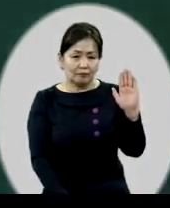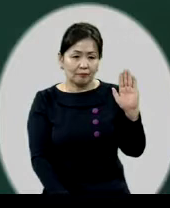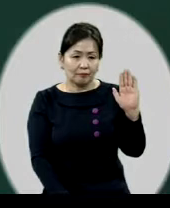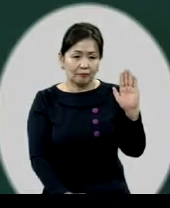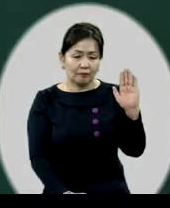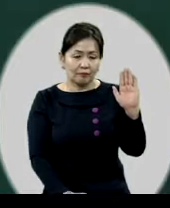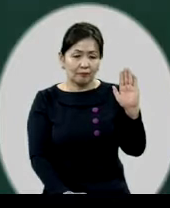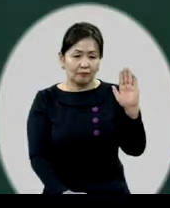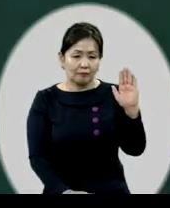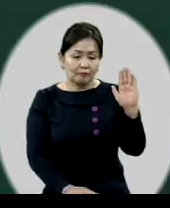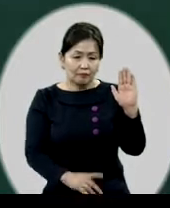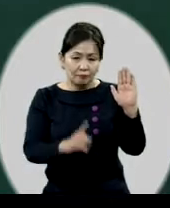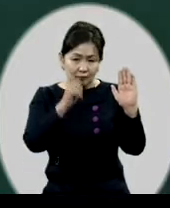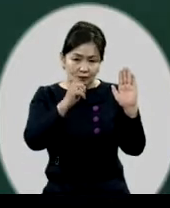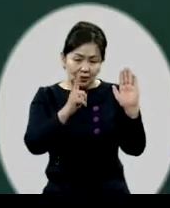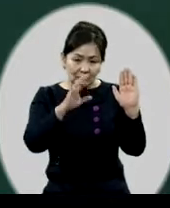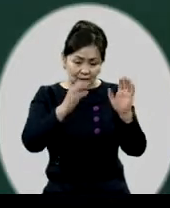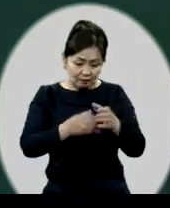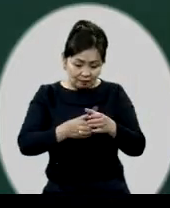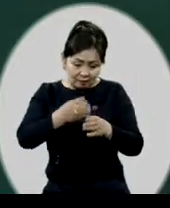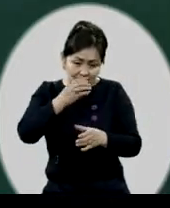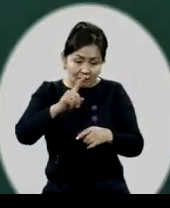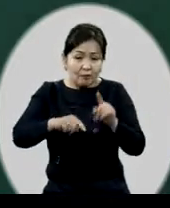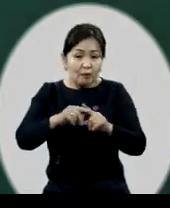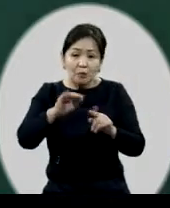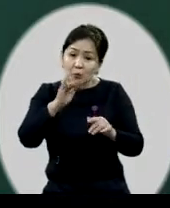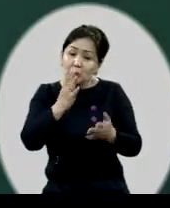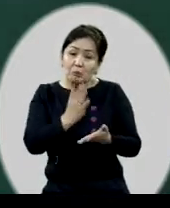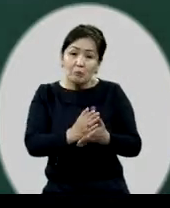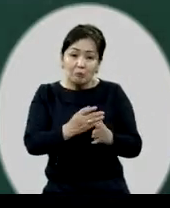Нэг дугаартай савнд анх ямар хэмжээтэй ус байлаа?